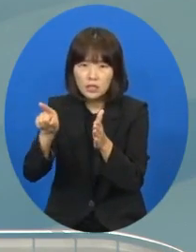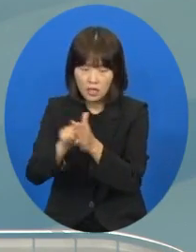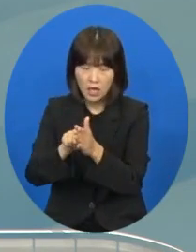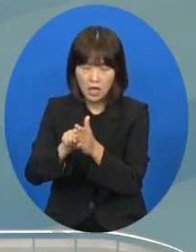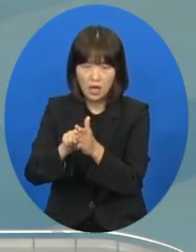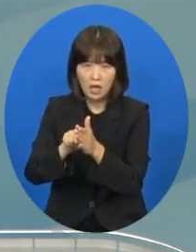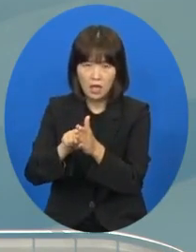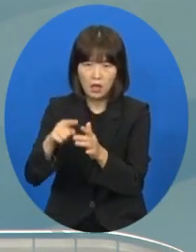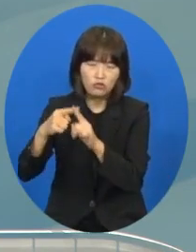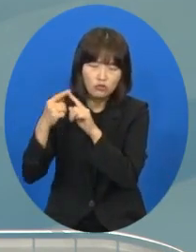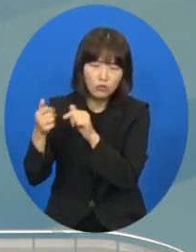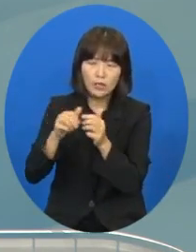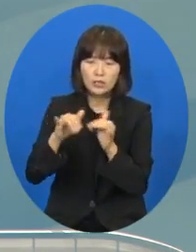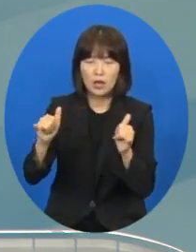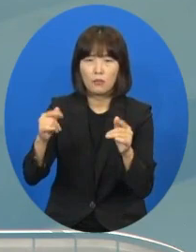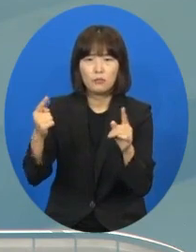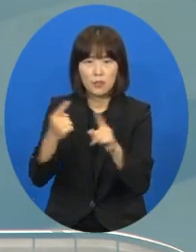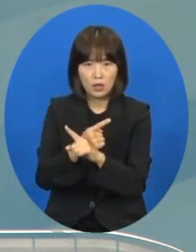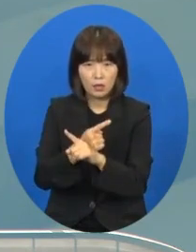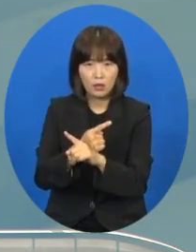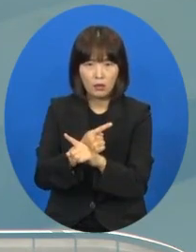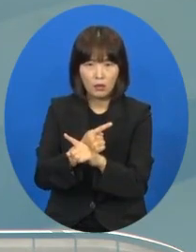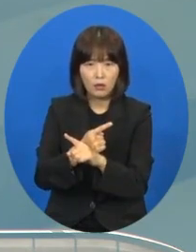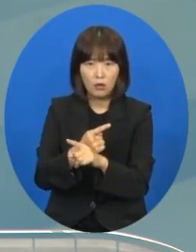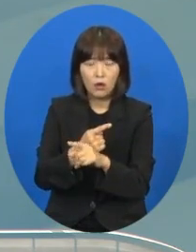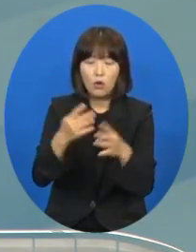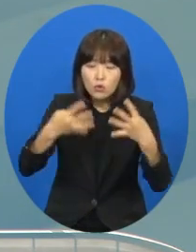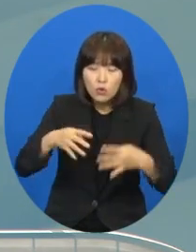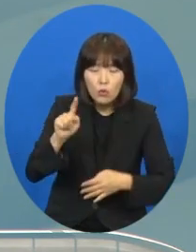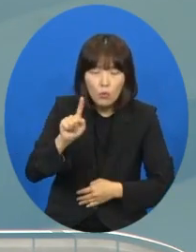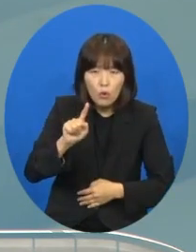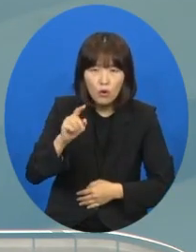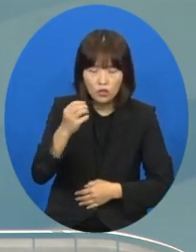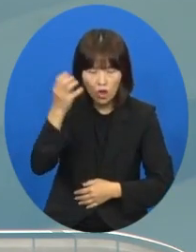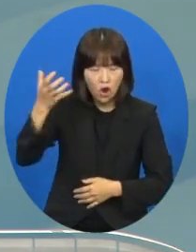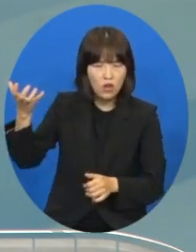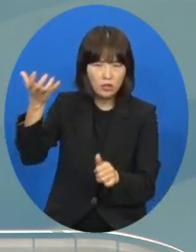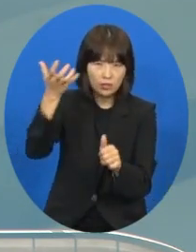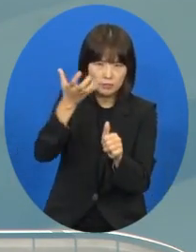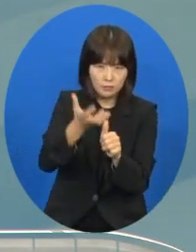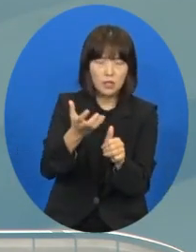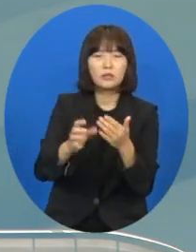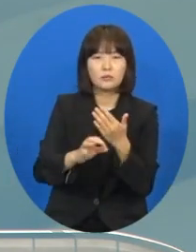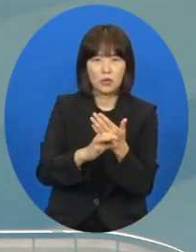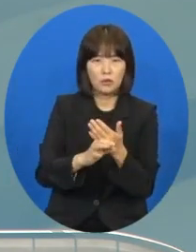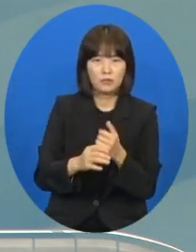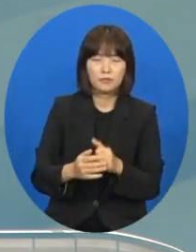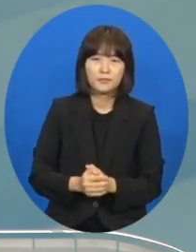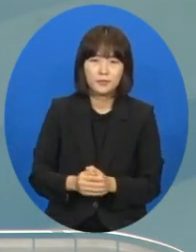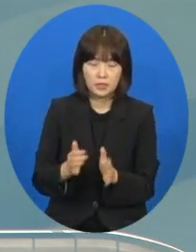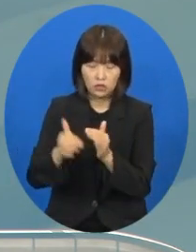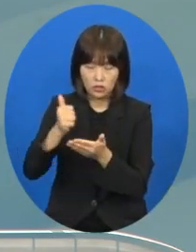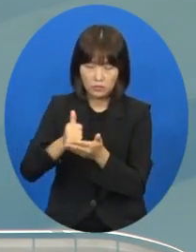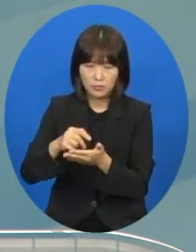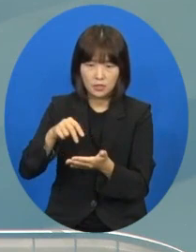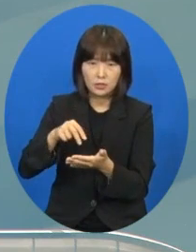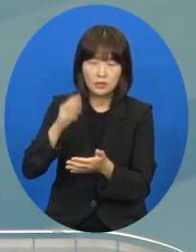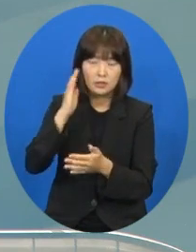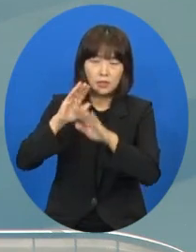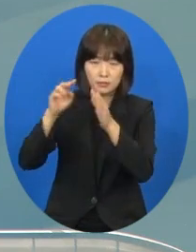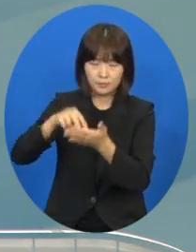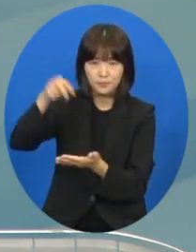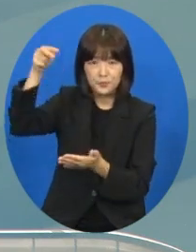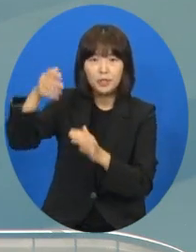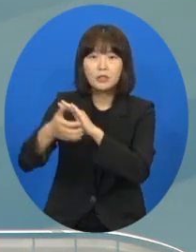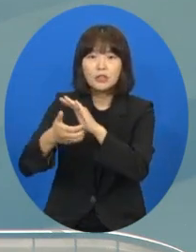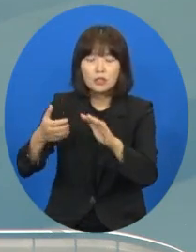그래서 예수님께서 제자들에게 승천하시기 전에 성령을 받으라. 예루살렘 떠나지 말고